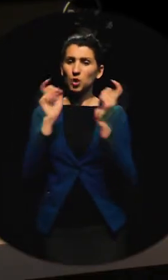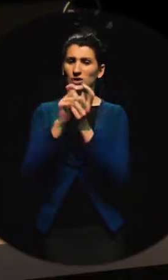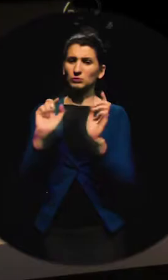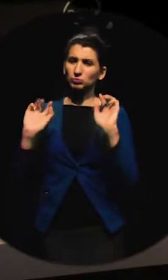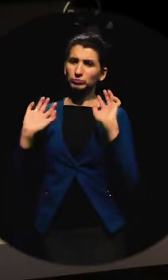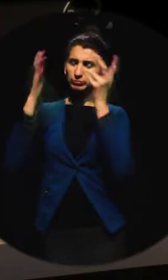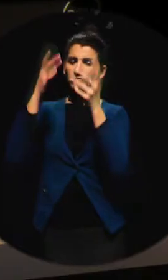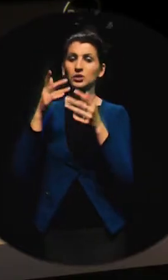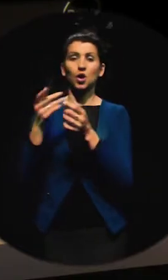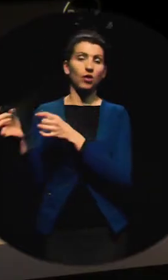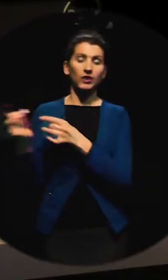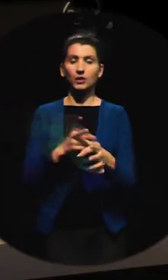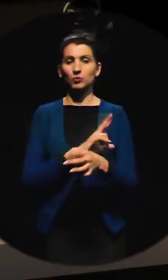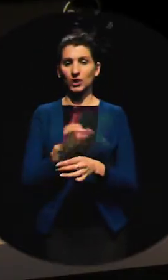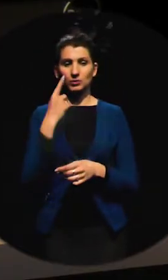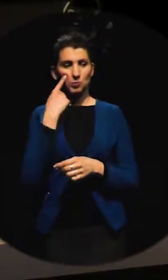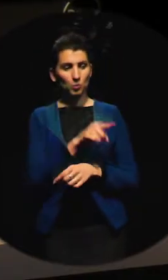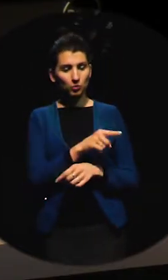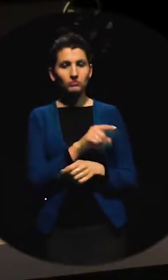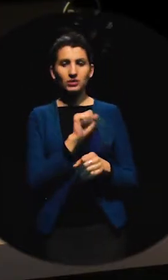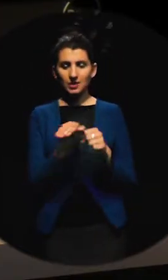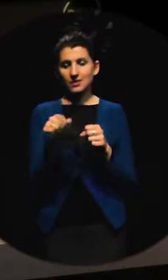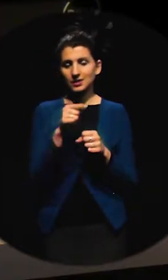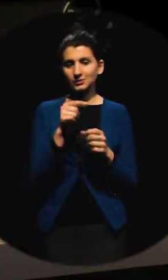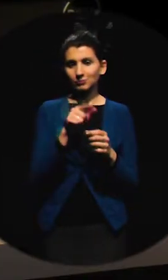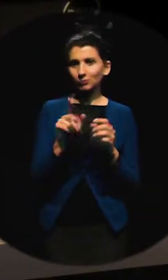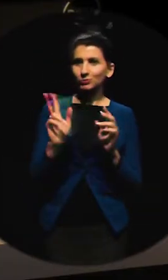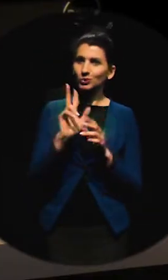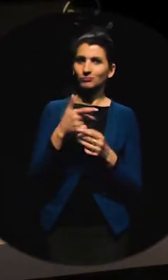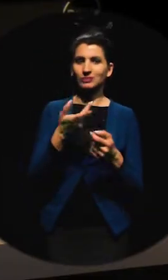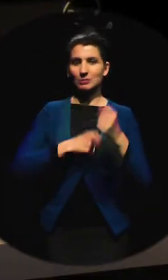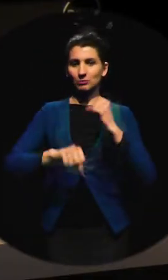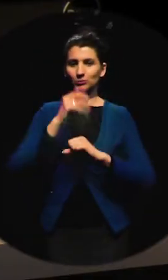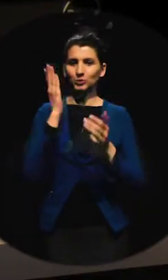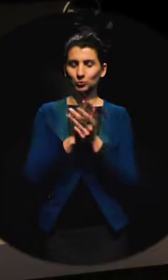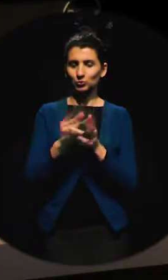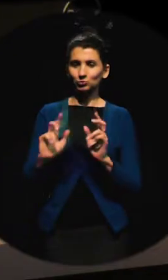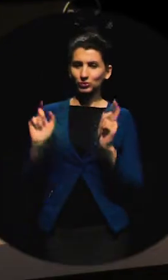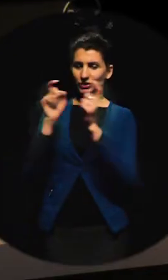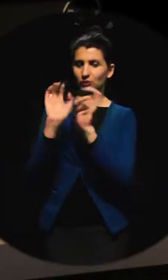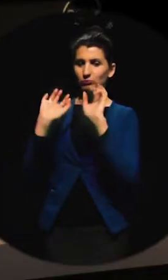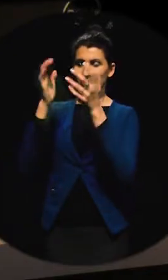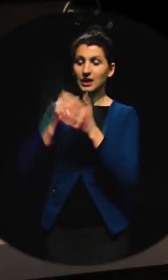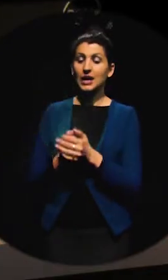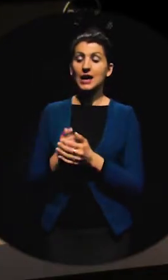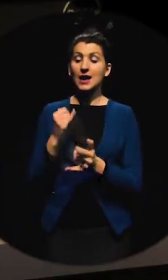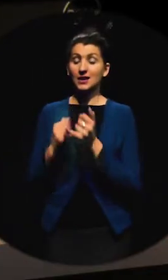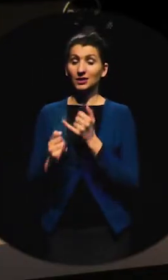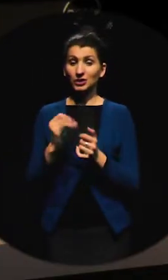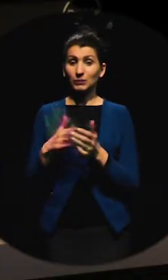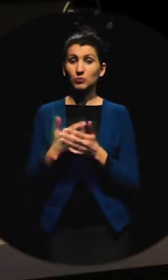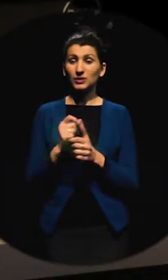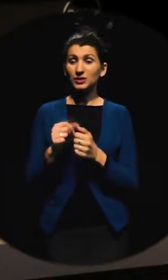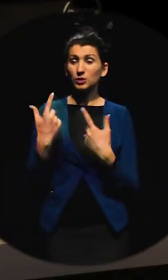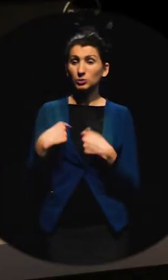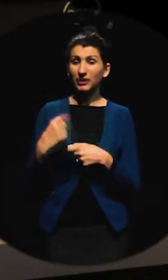razu jakby zostaje w inny sposób rozpoznana, to znaczy rozpoznana tożsamościowo. Natomiast jeżeli pojawia